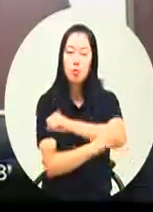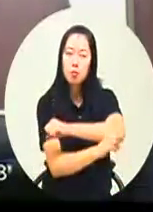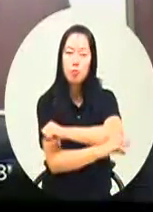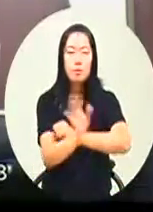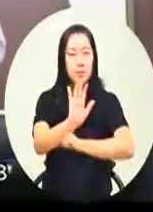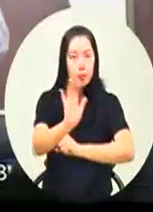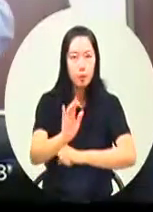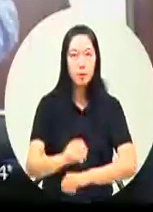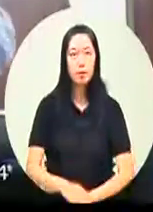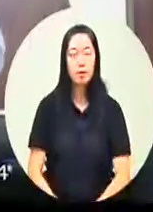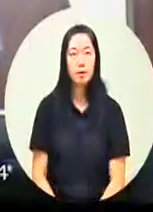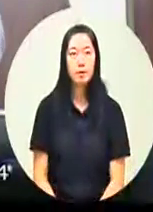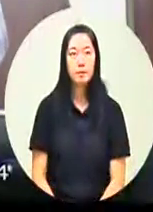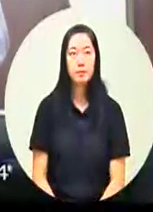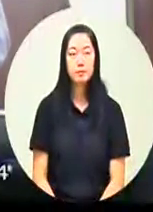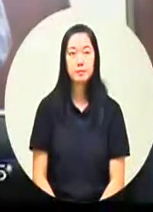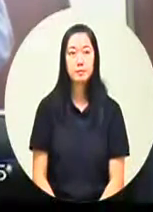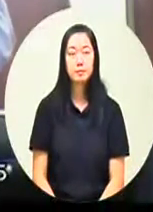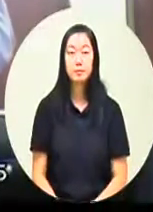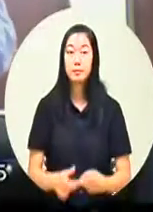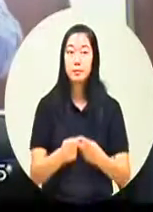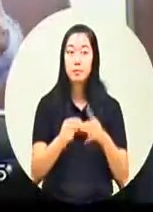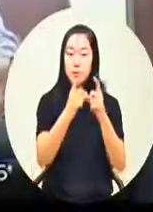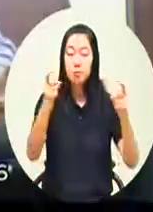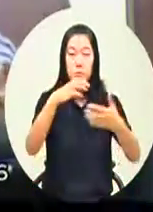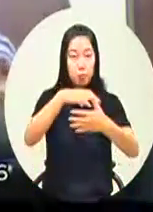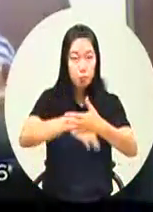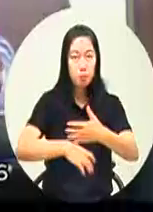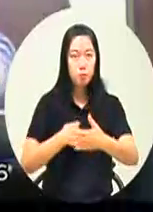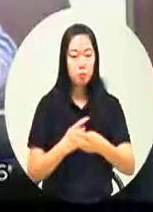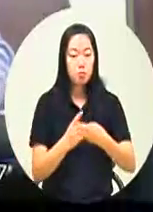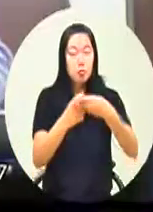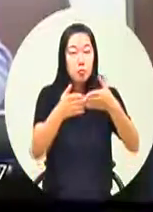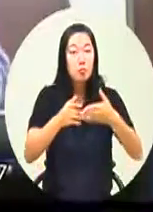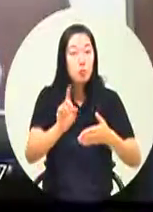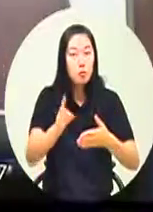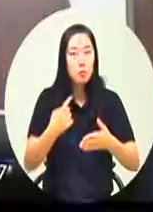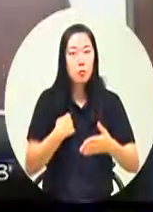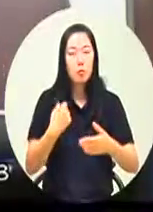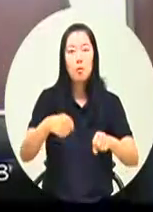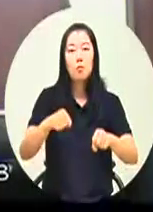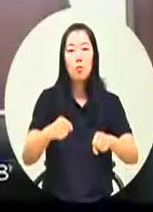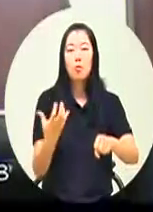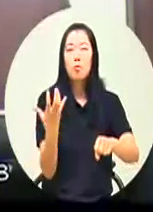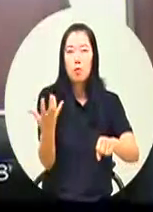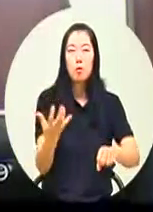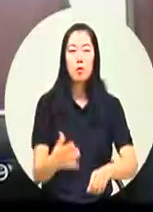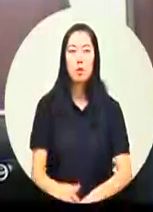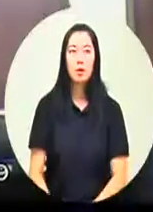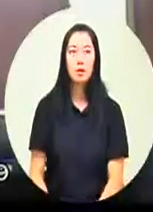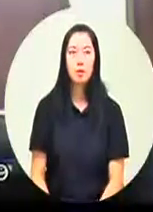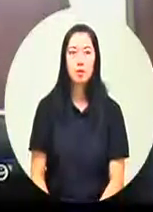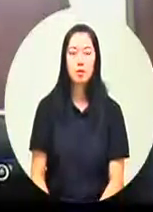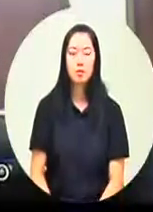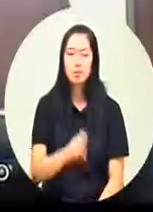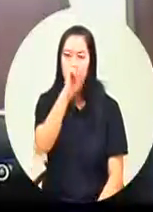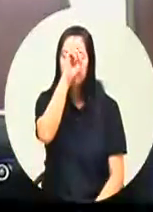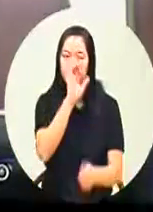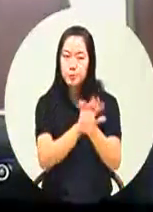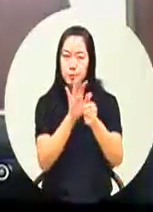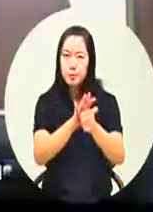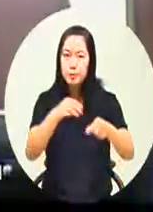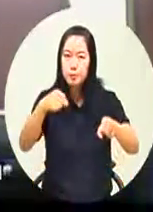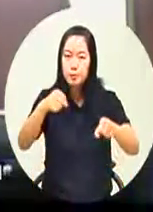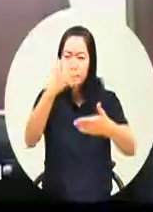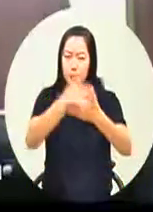个，在城市里面我们最主要用多最多的就是机车，那我们怎么让它降速，鼓励电动